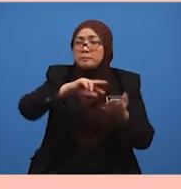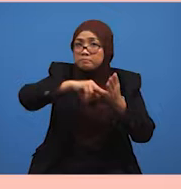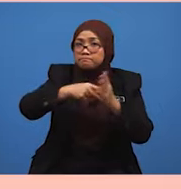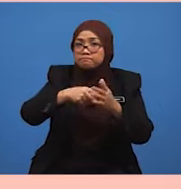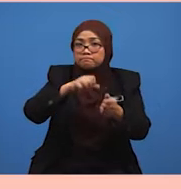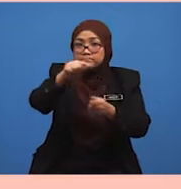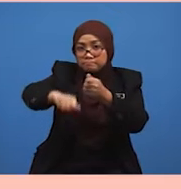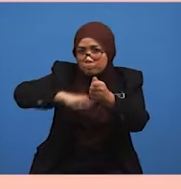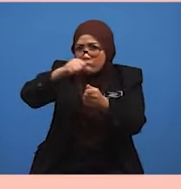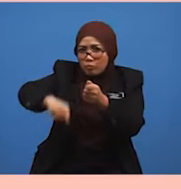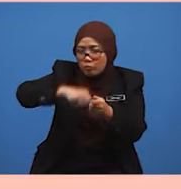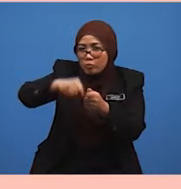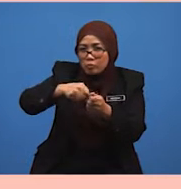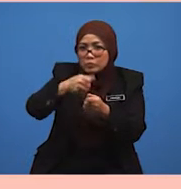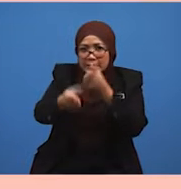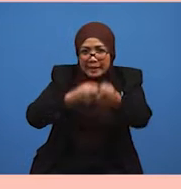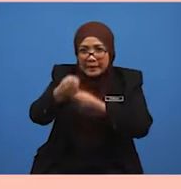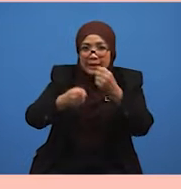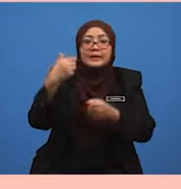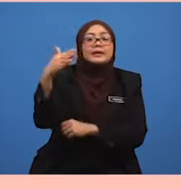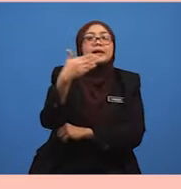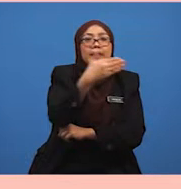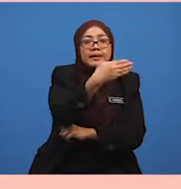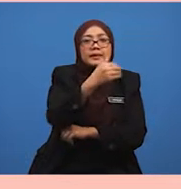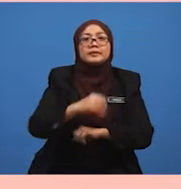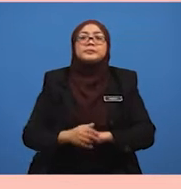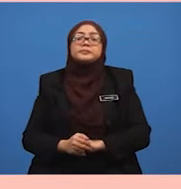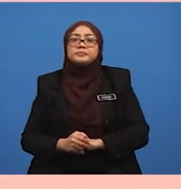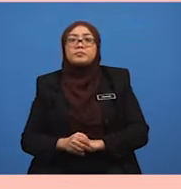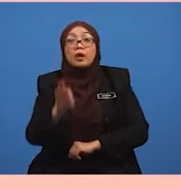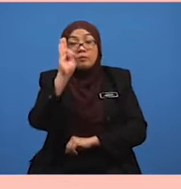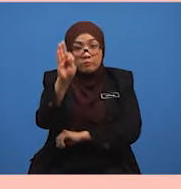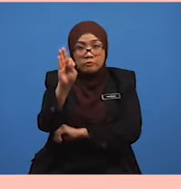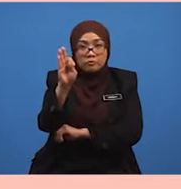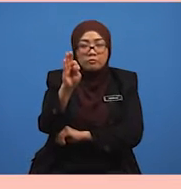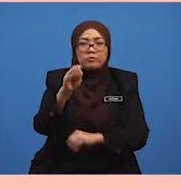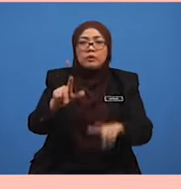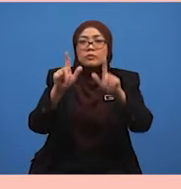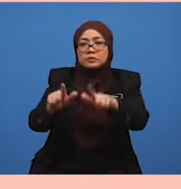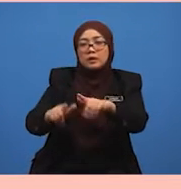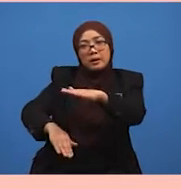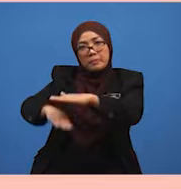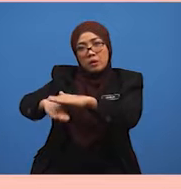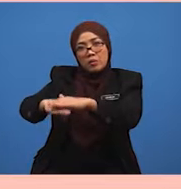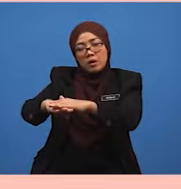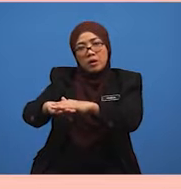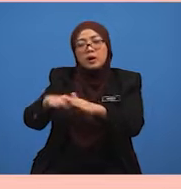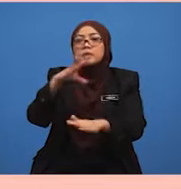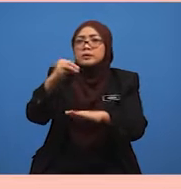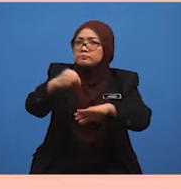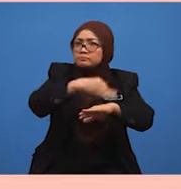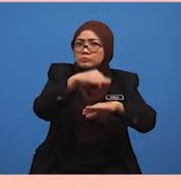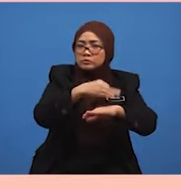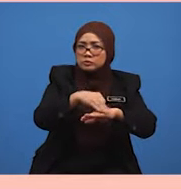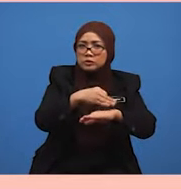Manakala tuas pula berada di mana? Bahagian fulcrum terletak di bawah yang berfungsi untuk memberi